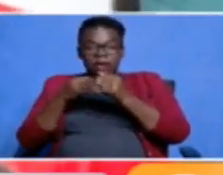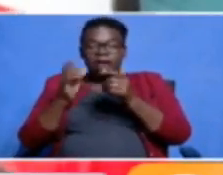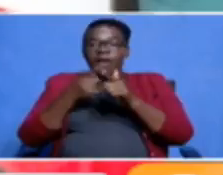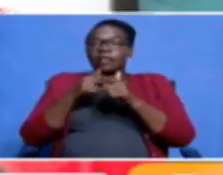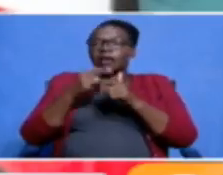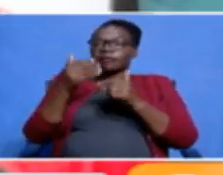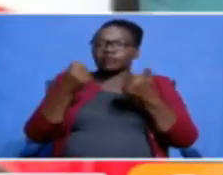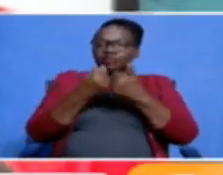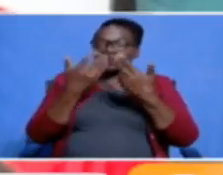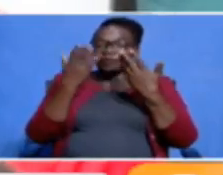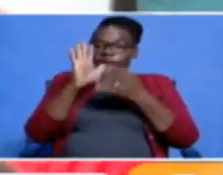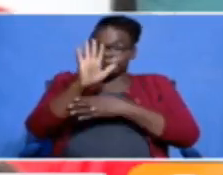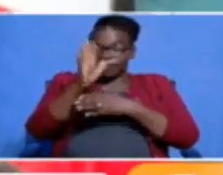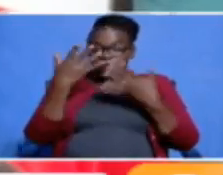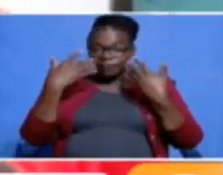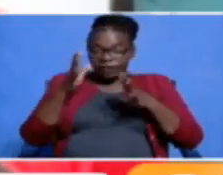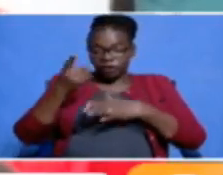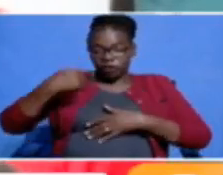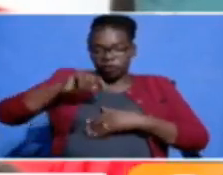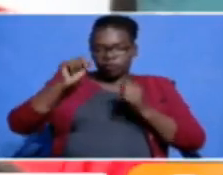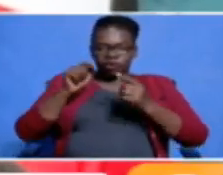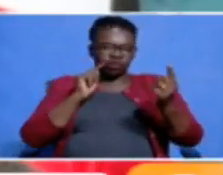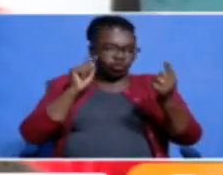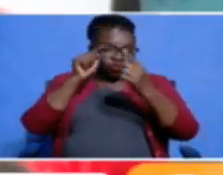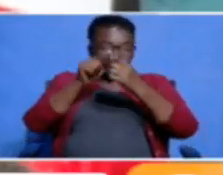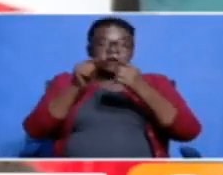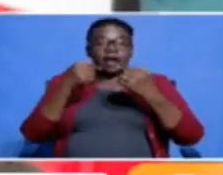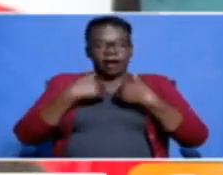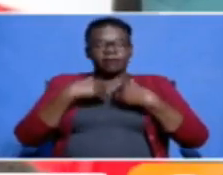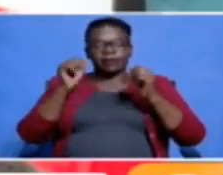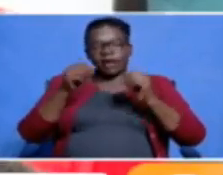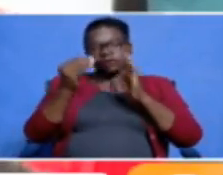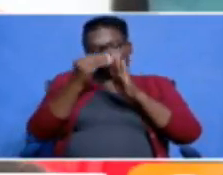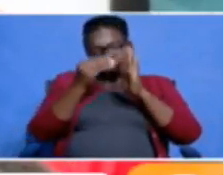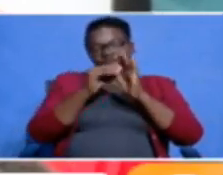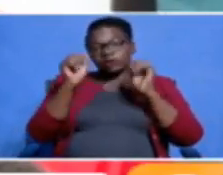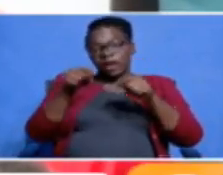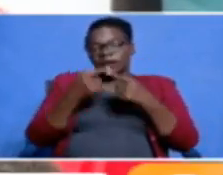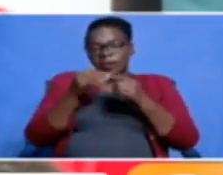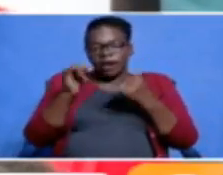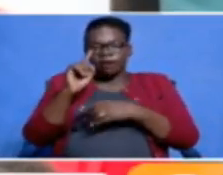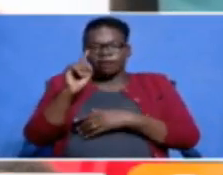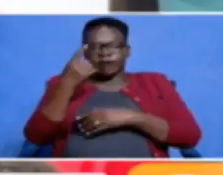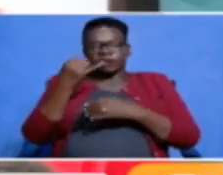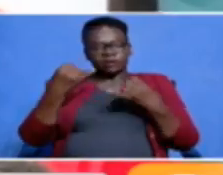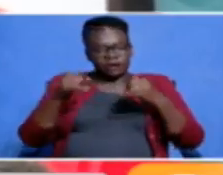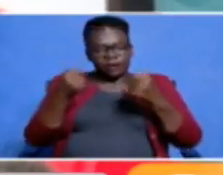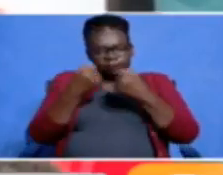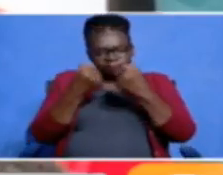mechi tano sisi kama club sasa tunaweza kuweka malengo, tunaweza kuweka target zetu. Kwa sasa ni kwanza tujaribu kabisa